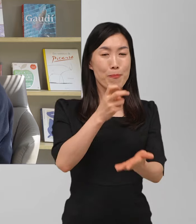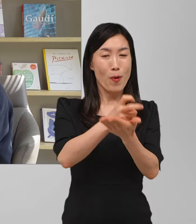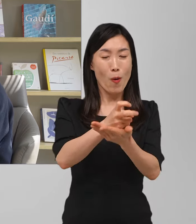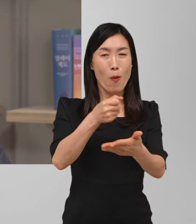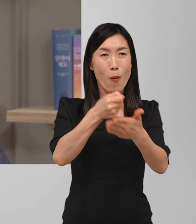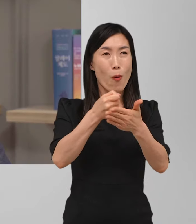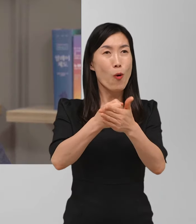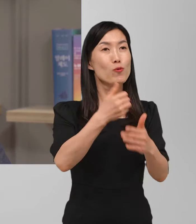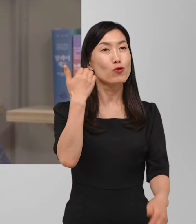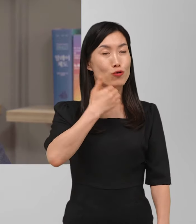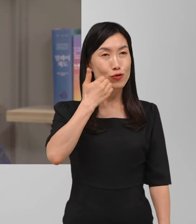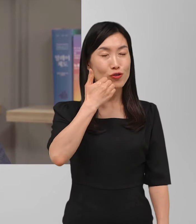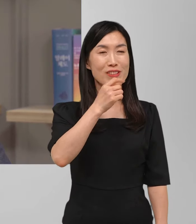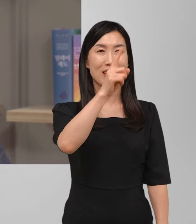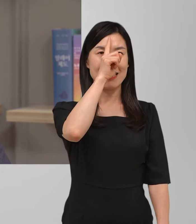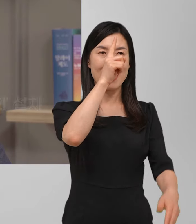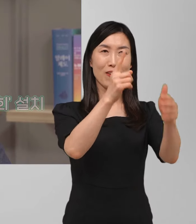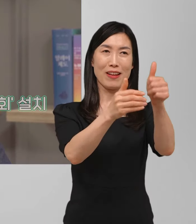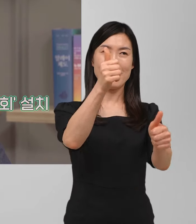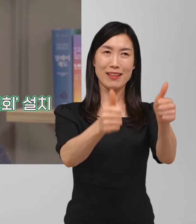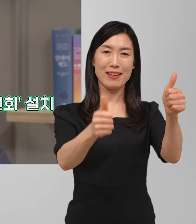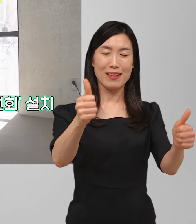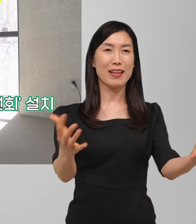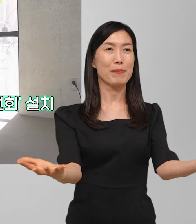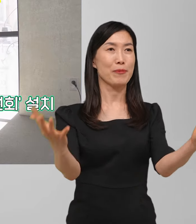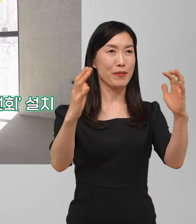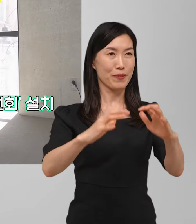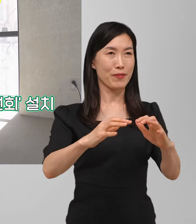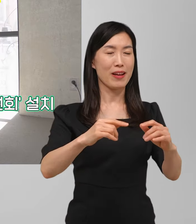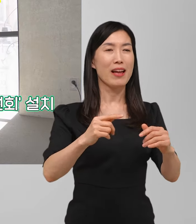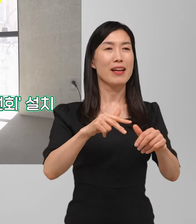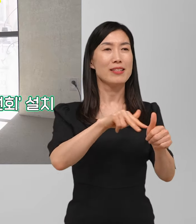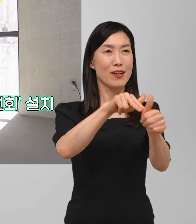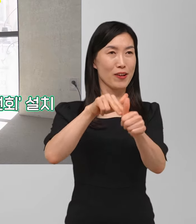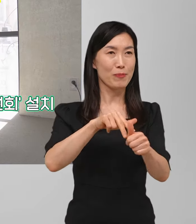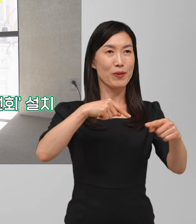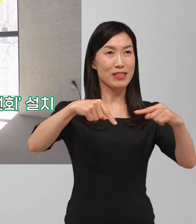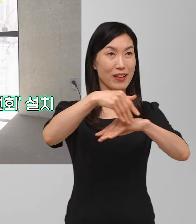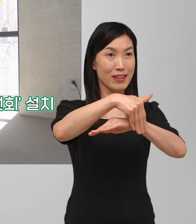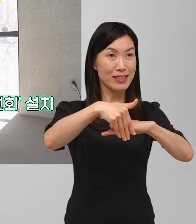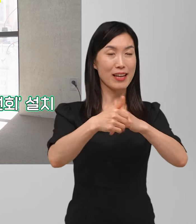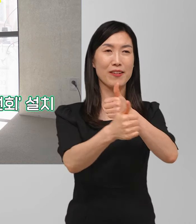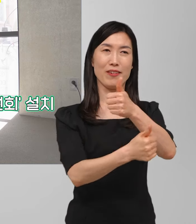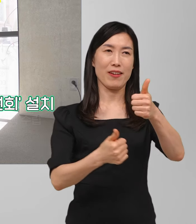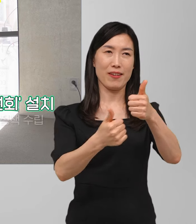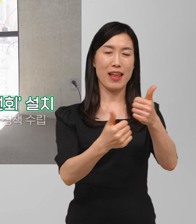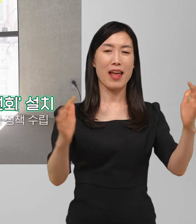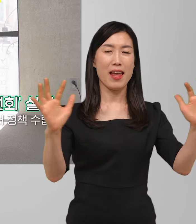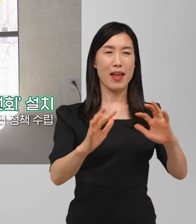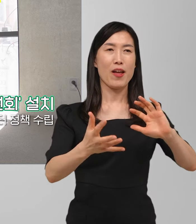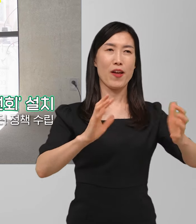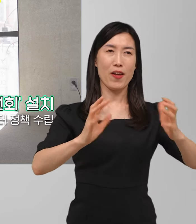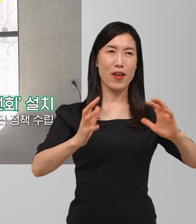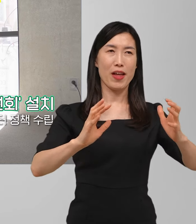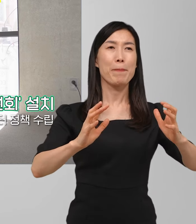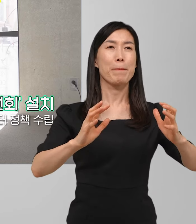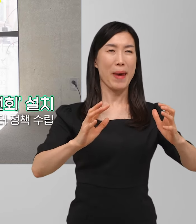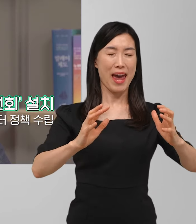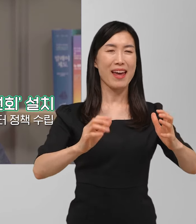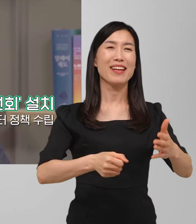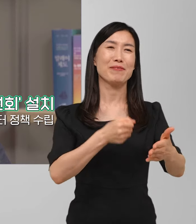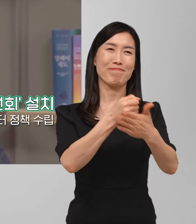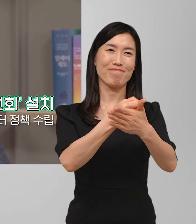이런 정책들을 직접 수립하고 확정하기 위해서 국가데이터 정책위원회라는 것을 설치해서 각부의 장관들이 함께